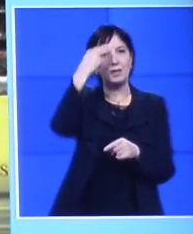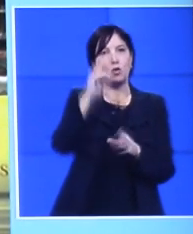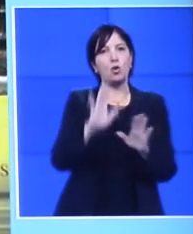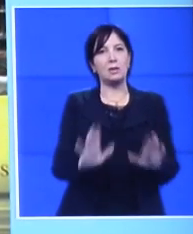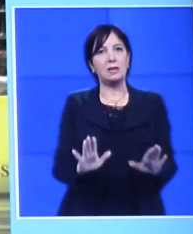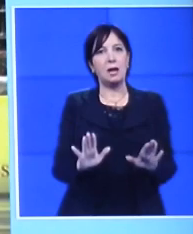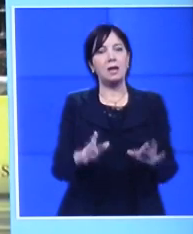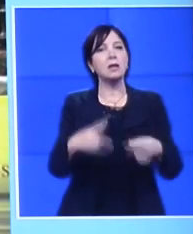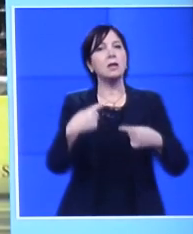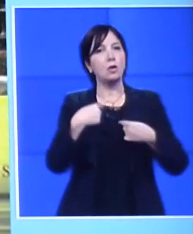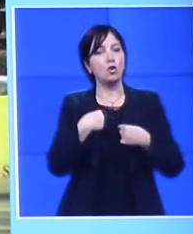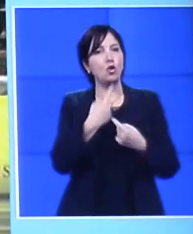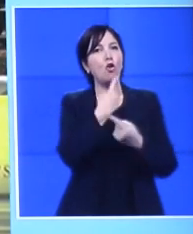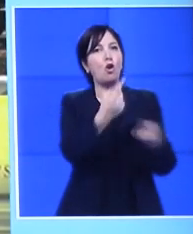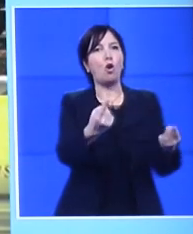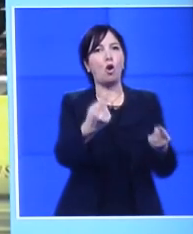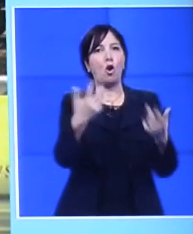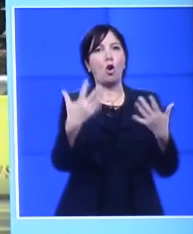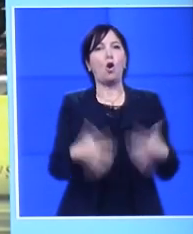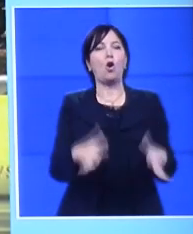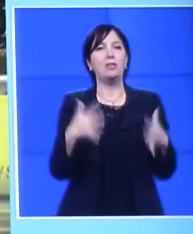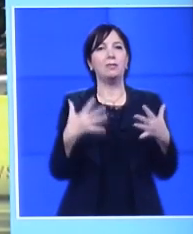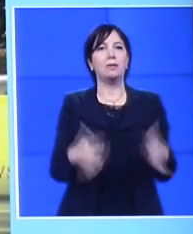perché io ve l'ho detto.